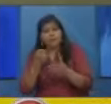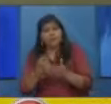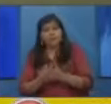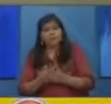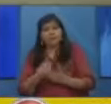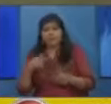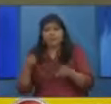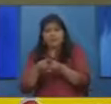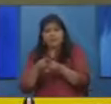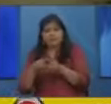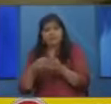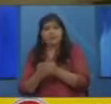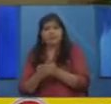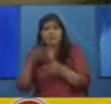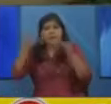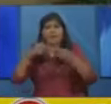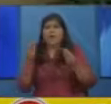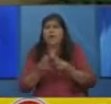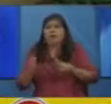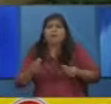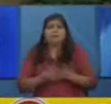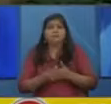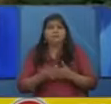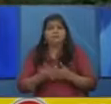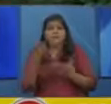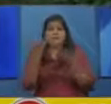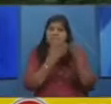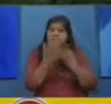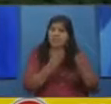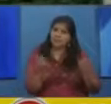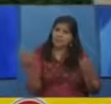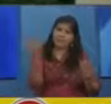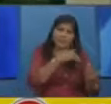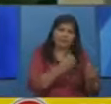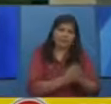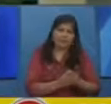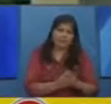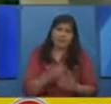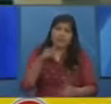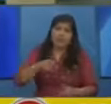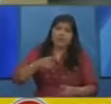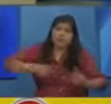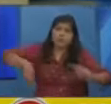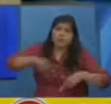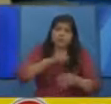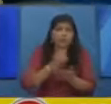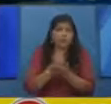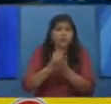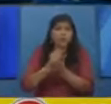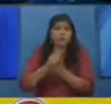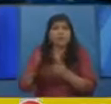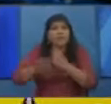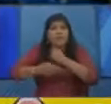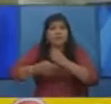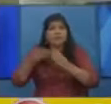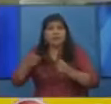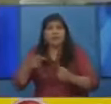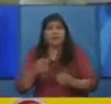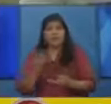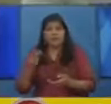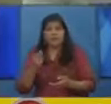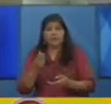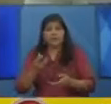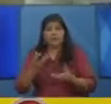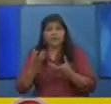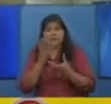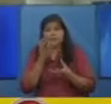जरिए लोग आसानी से सब्जियां मंगा सकते थे। इस पूरे प्रयास से किसानों को अपनी